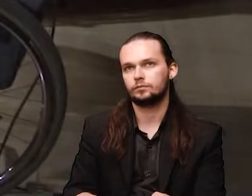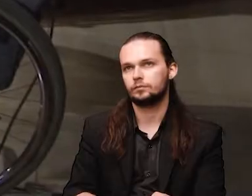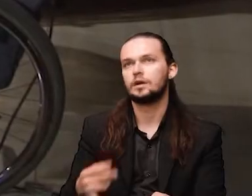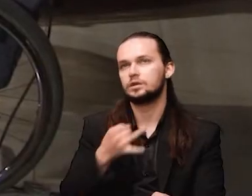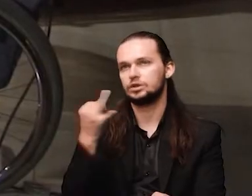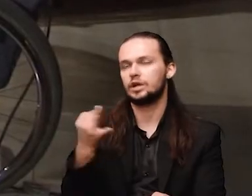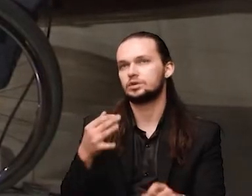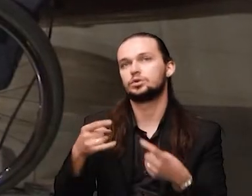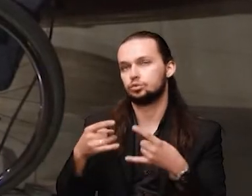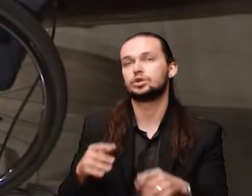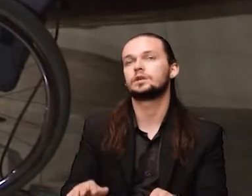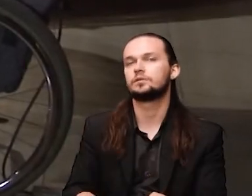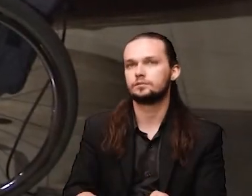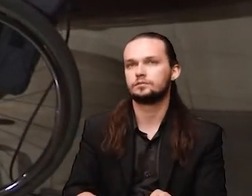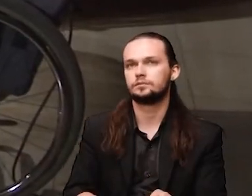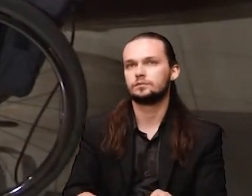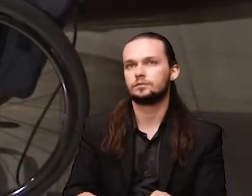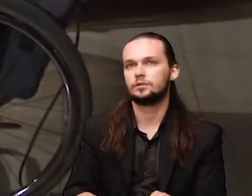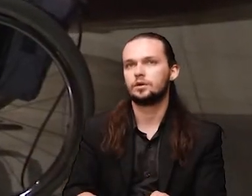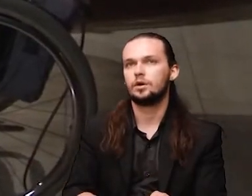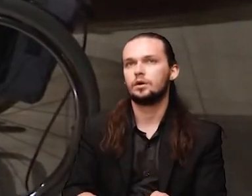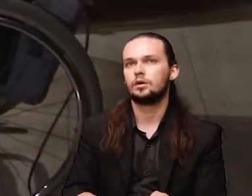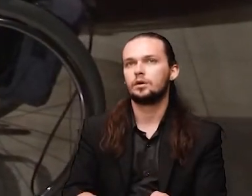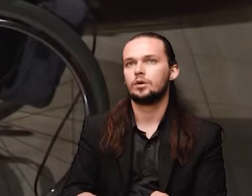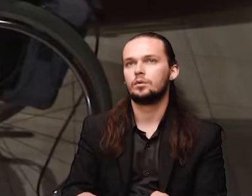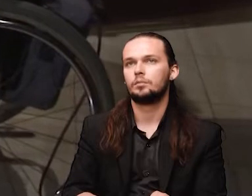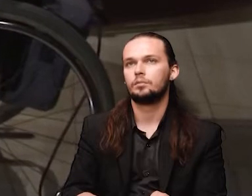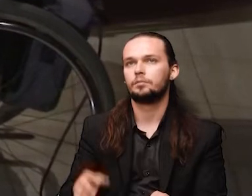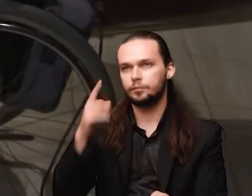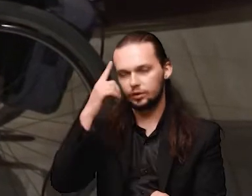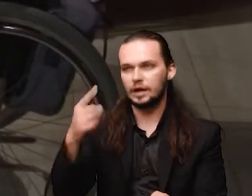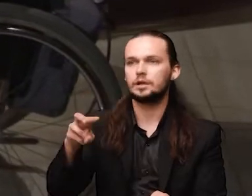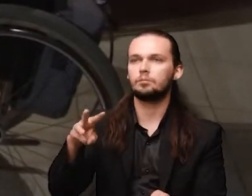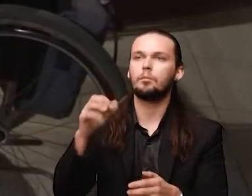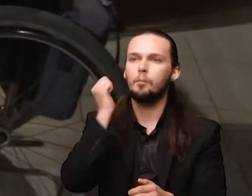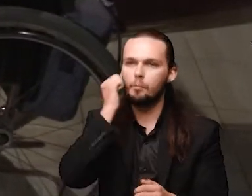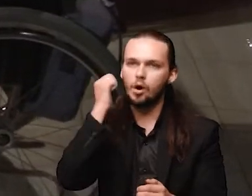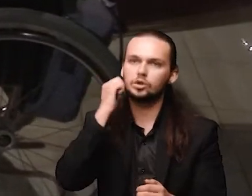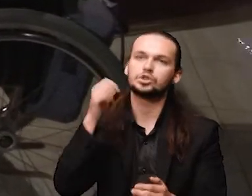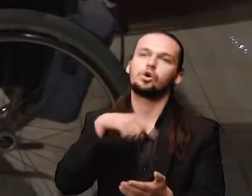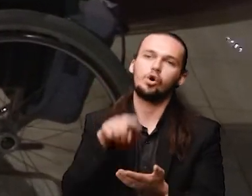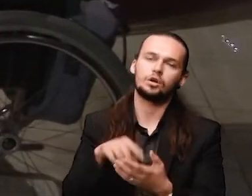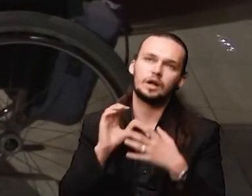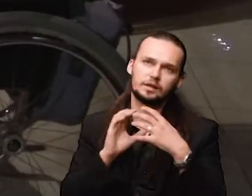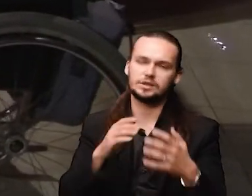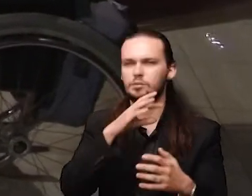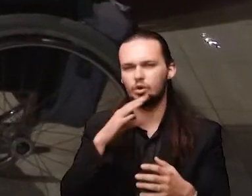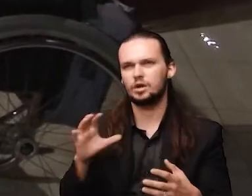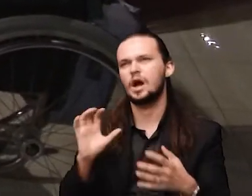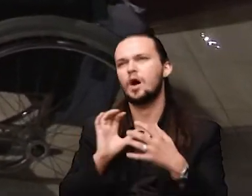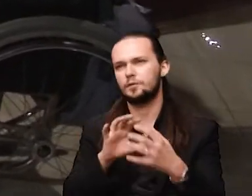Ну, характерный сюжет, конечно. Вот по данным Мосгортранса, 47% автобусов у нас